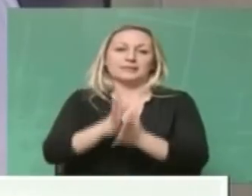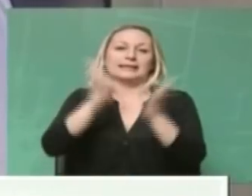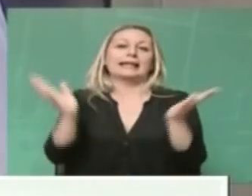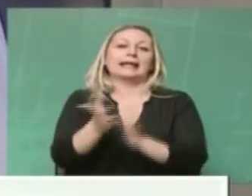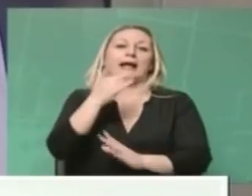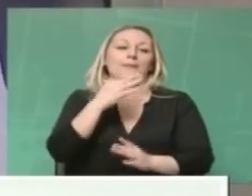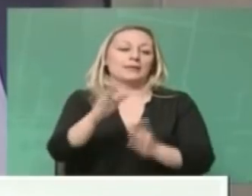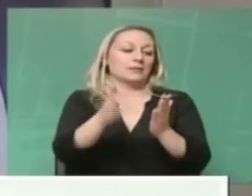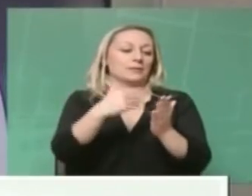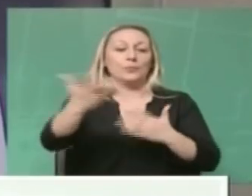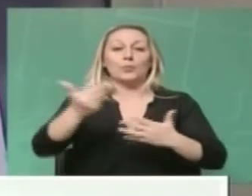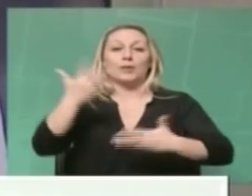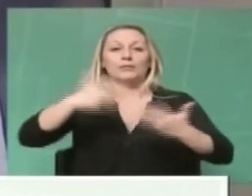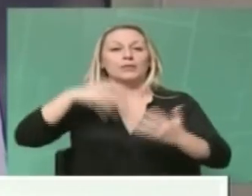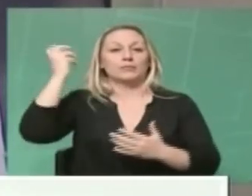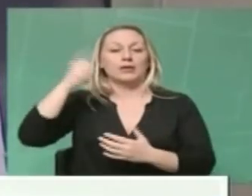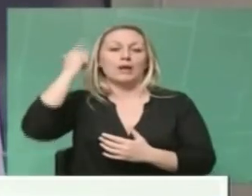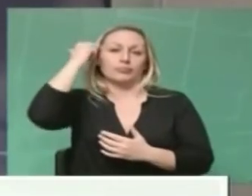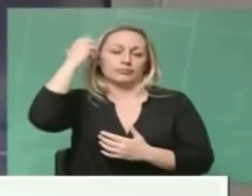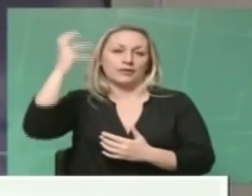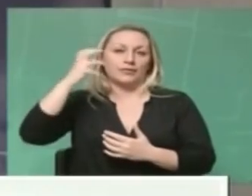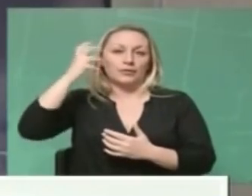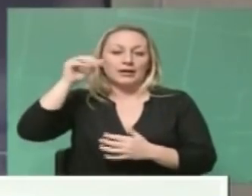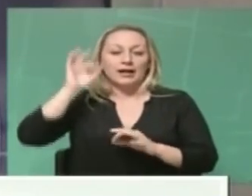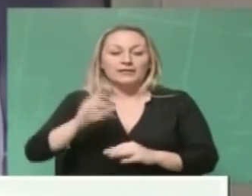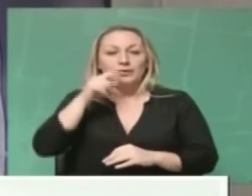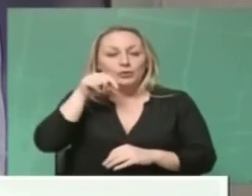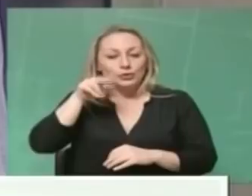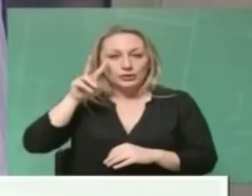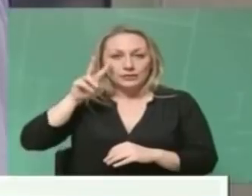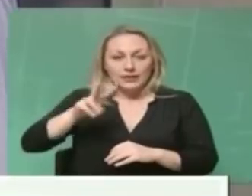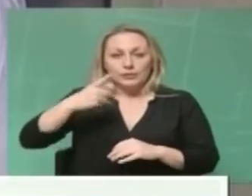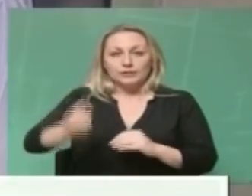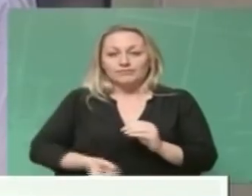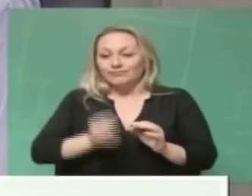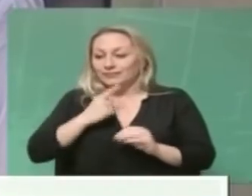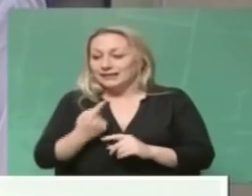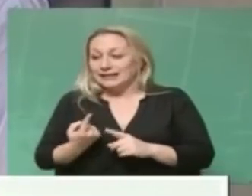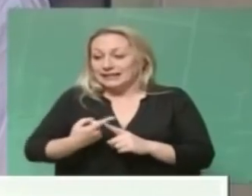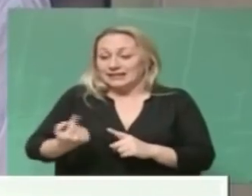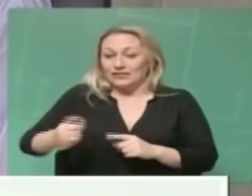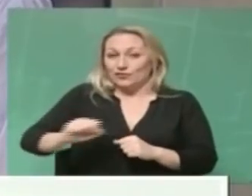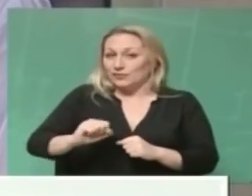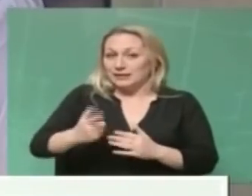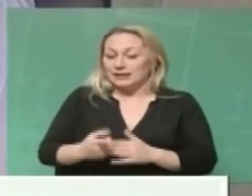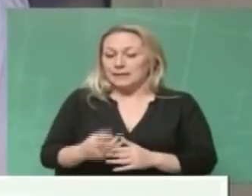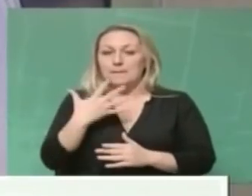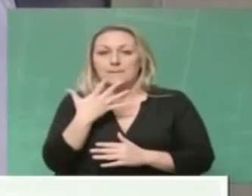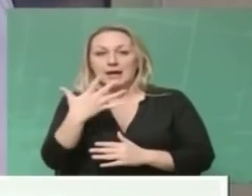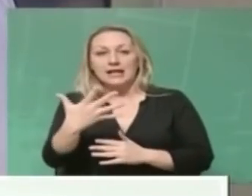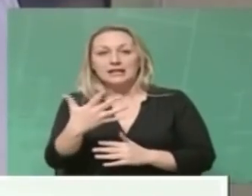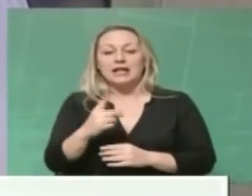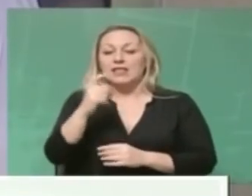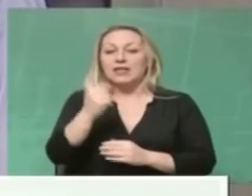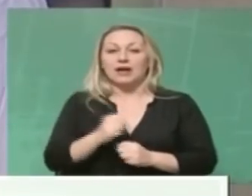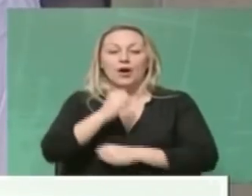παρατηρήσεις και θεωρίες, αλλά είναι ζωντανή η αίσθηση εδώ και ζωντανός ο φόβος ότι μπορεί σε 5 και σε 10 χρόνια, ίσως και